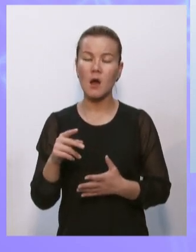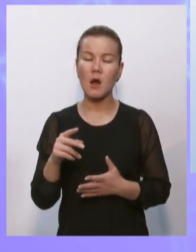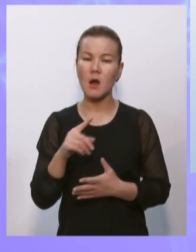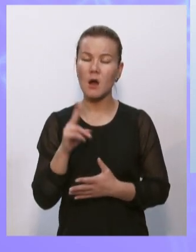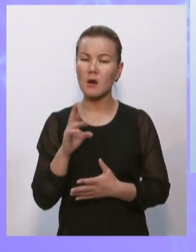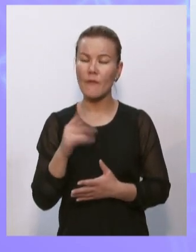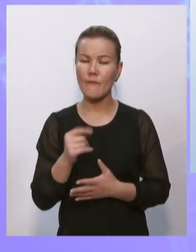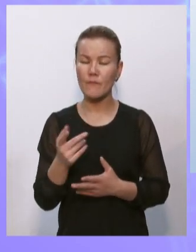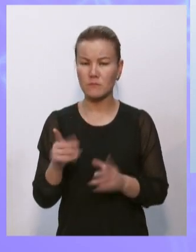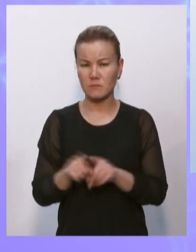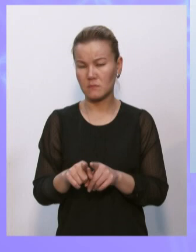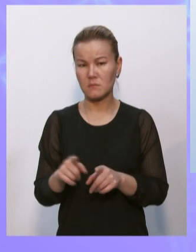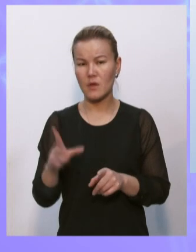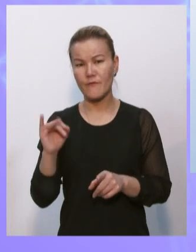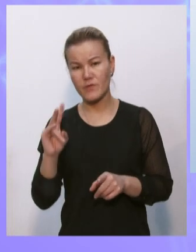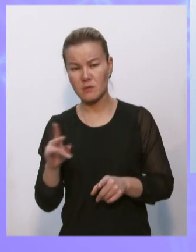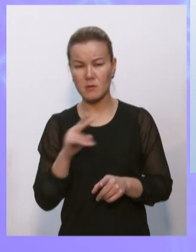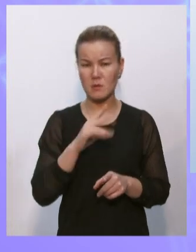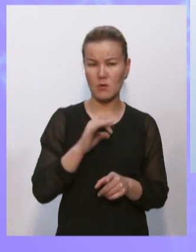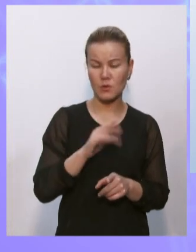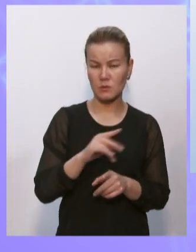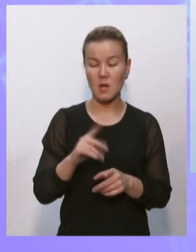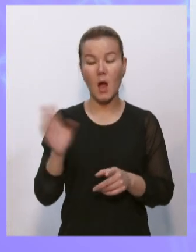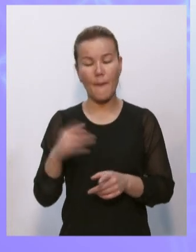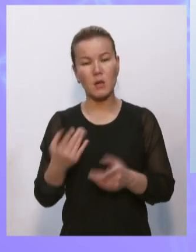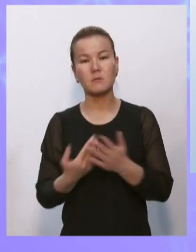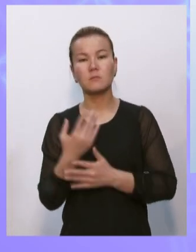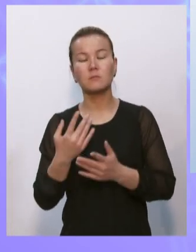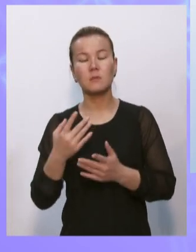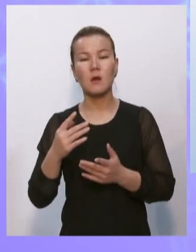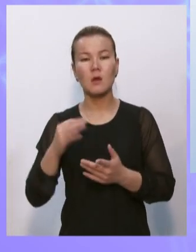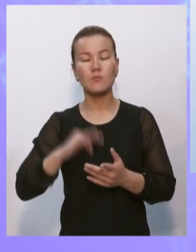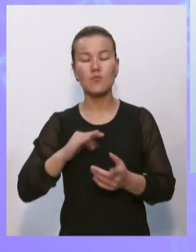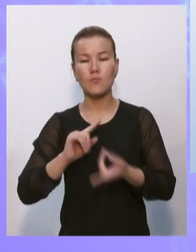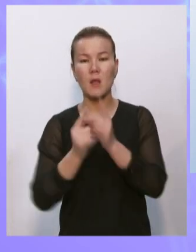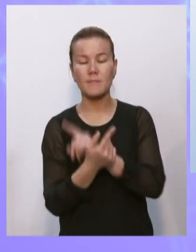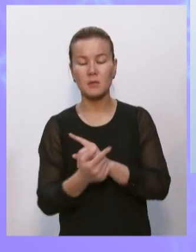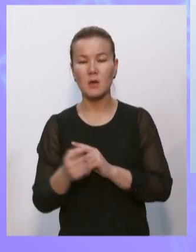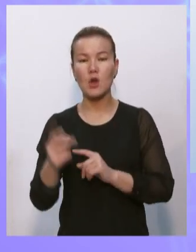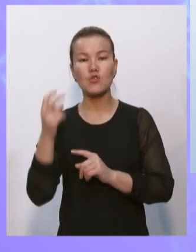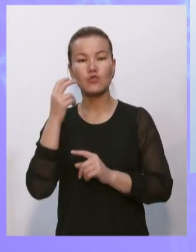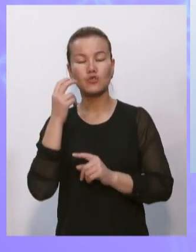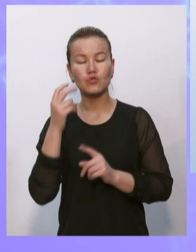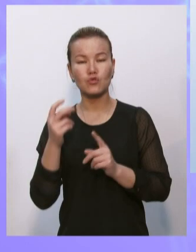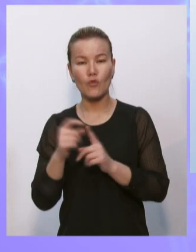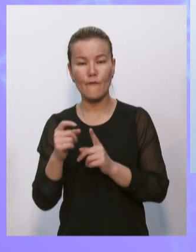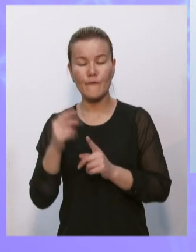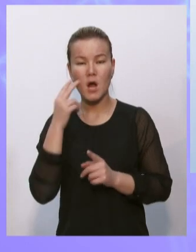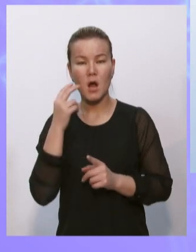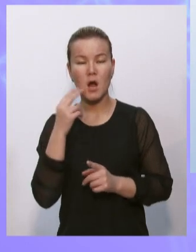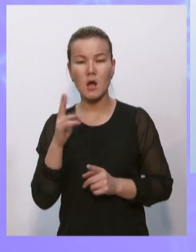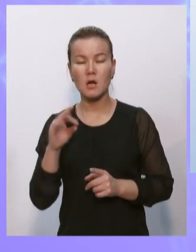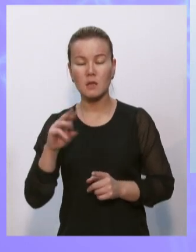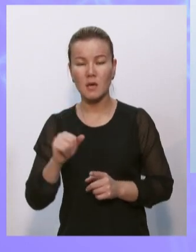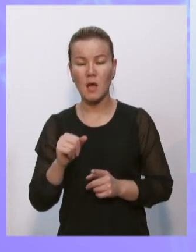падежа. Опять используем способ подмены. Слово «кота» одушевленное. Меняем